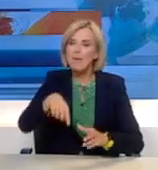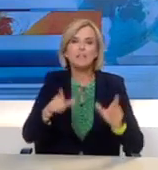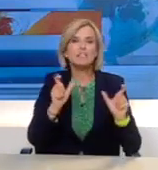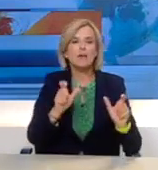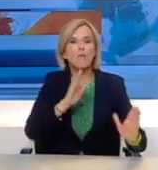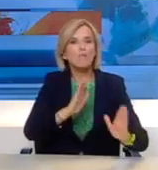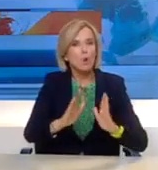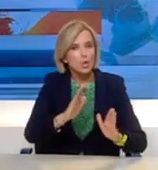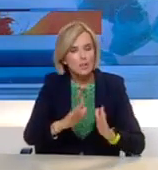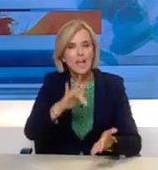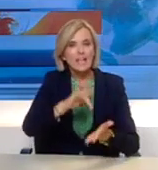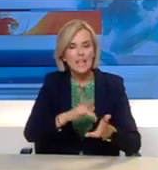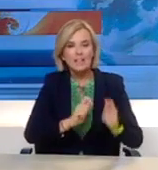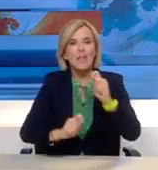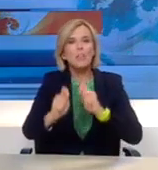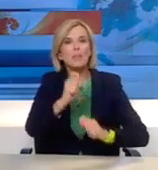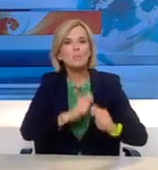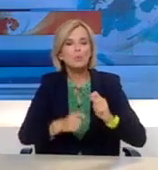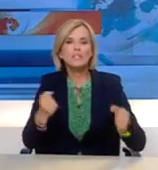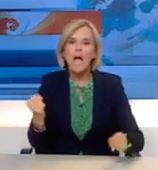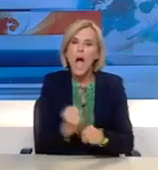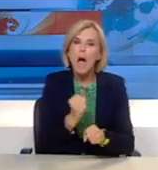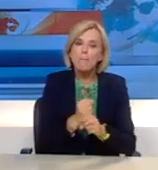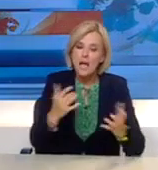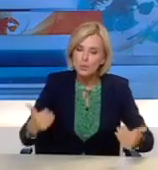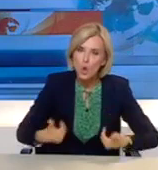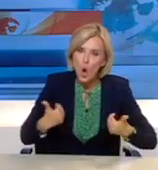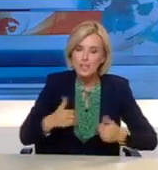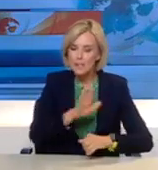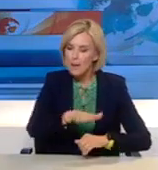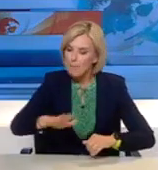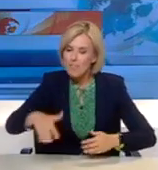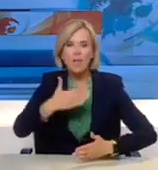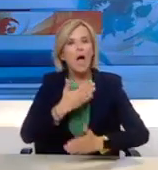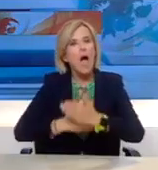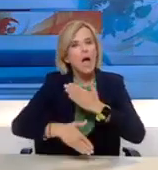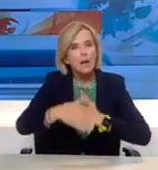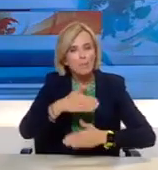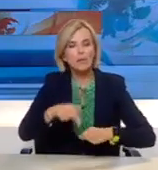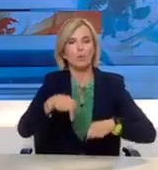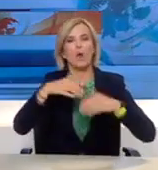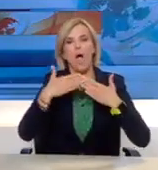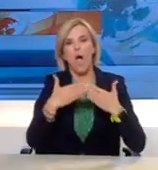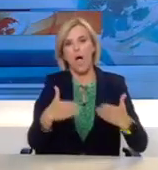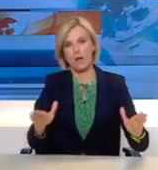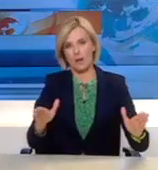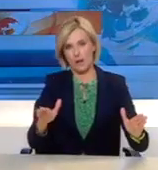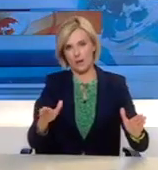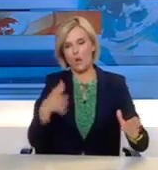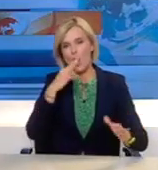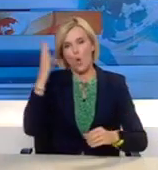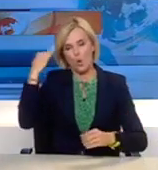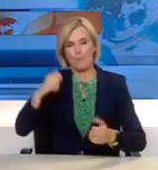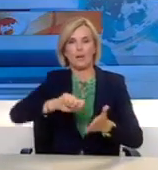ηλικιωμένων, καθώς και τα κέντρα δημιουργικής απασχόλησης παιδιών και παιδιών με αναπηρίες, των οποίων η λειτουργία έχει ανασταλεί για λόγους δημόσιας υγείας